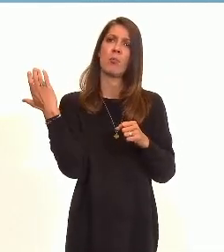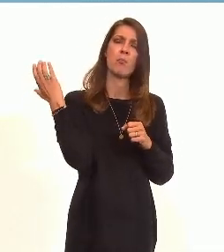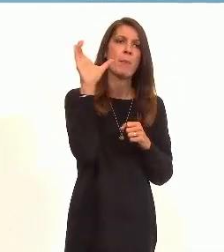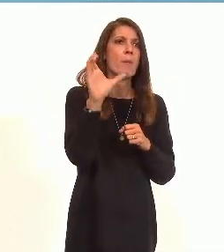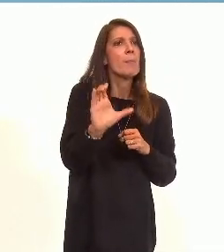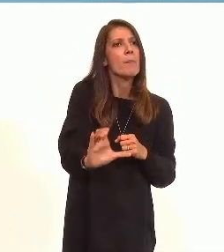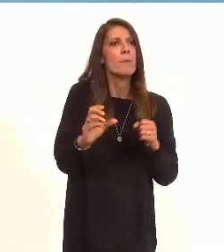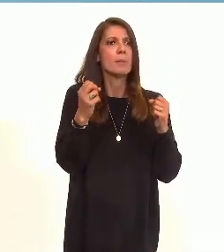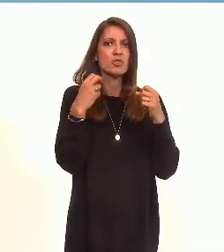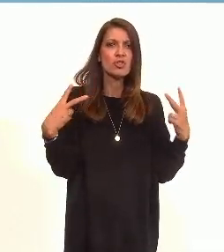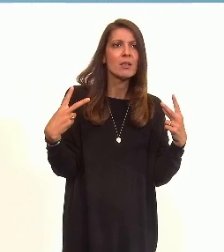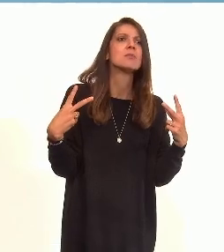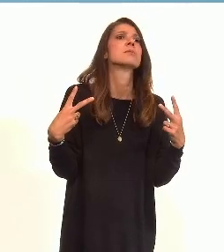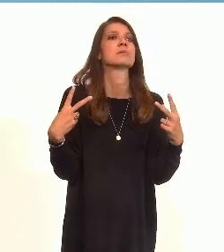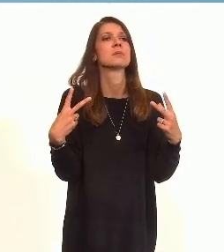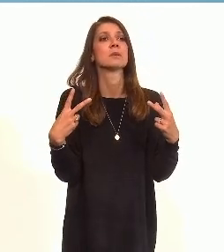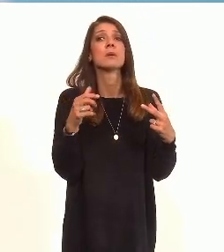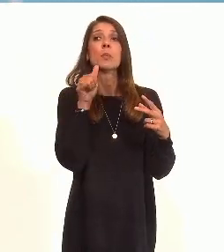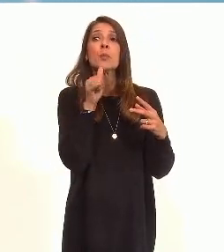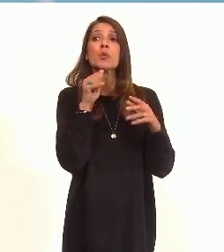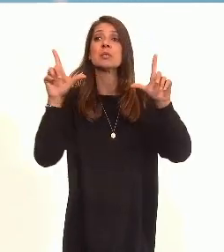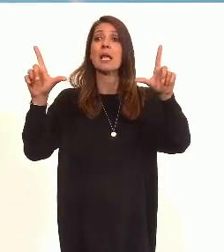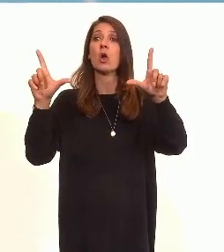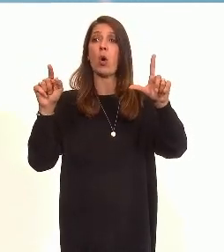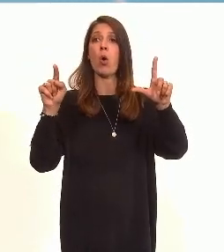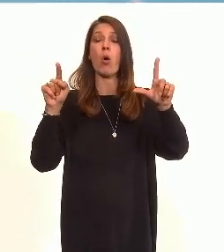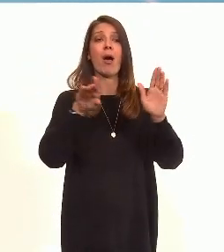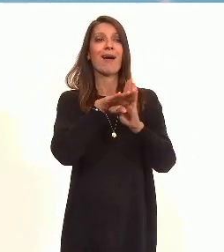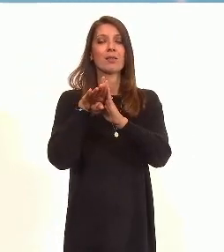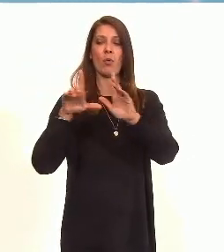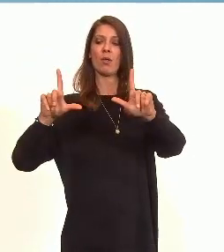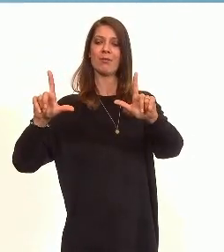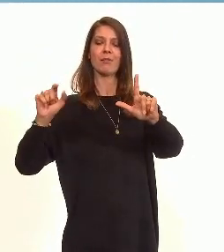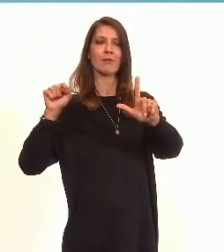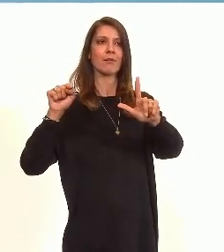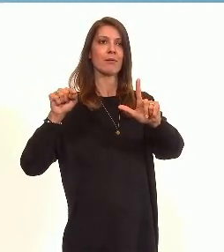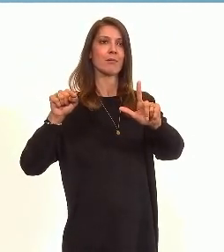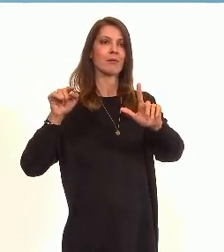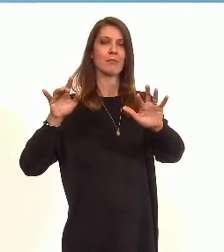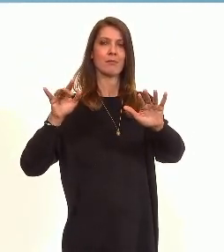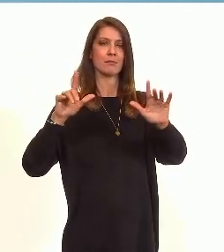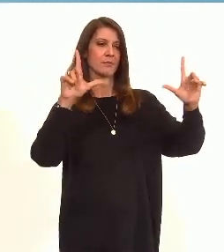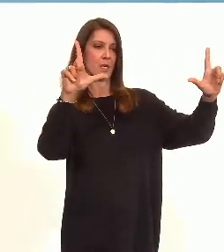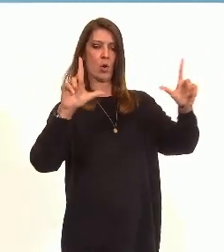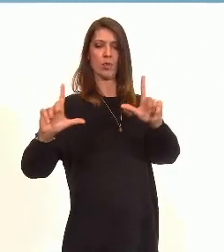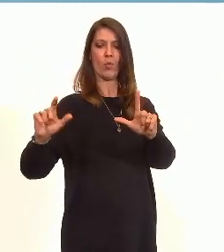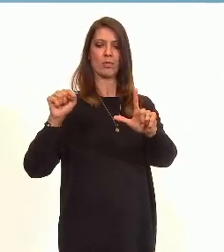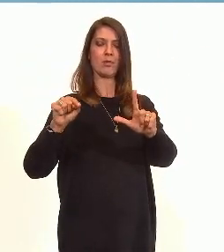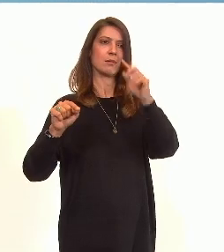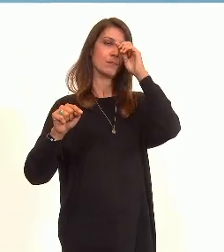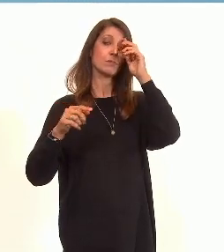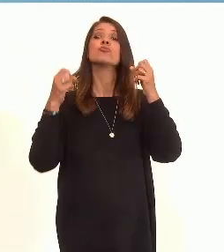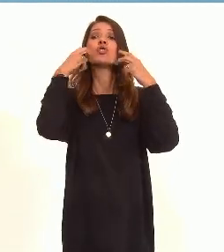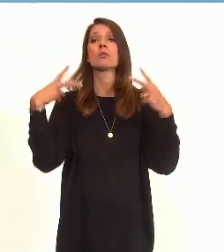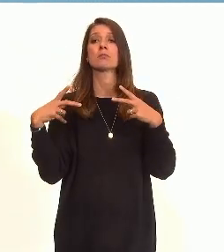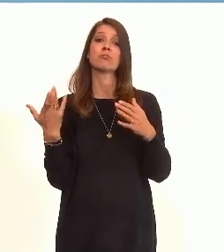journée à travers le petit écran que vous avez à droite de votre écran, justement, qui est un chat. Et